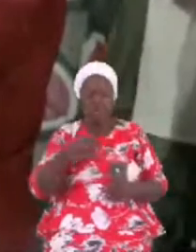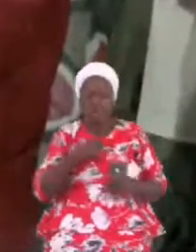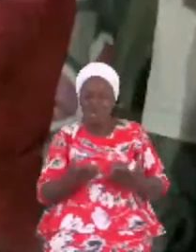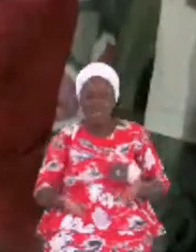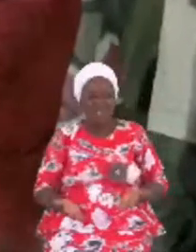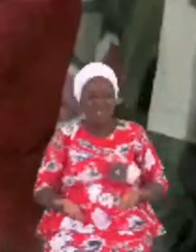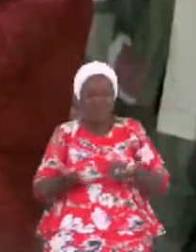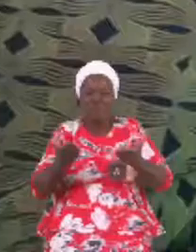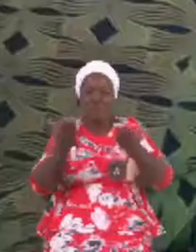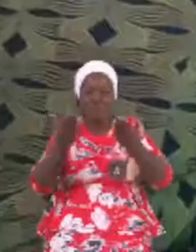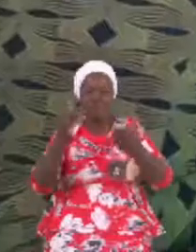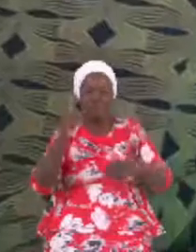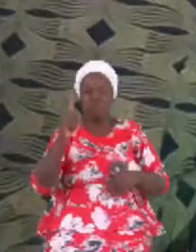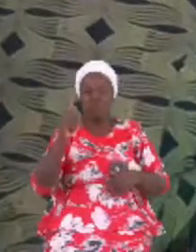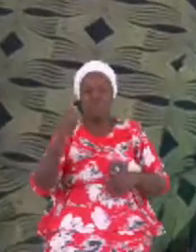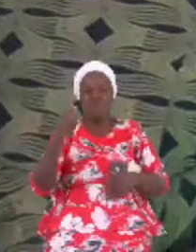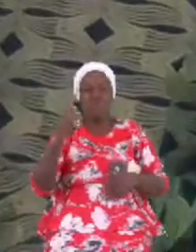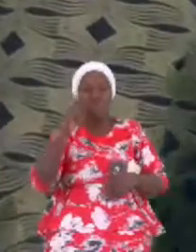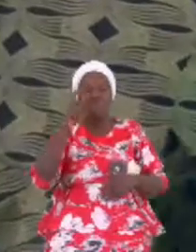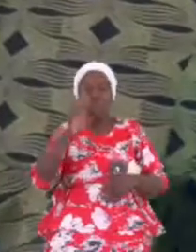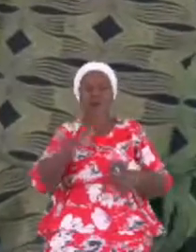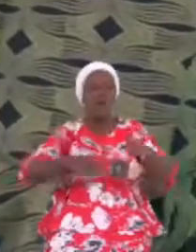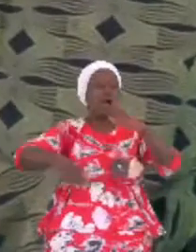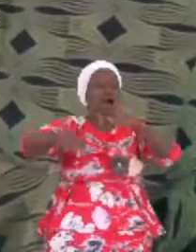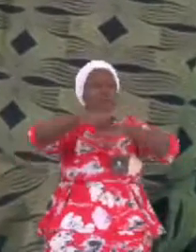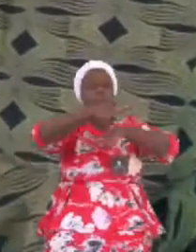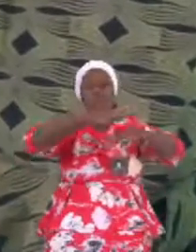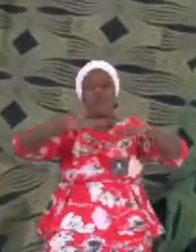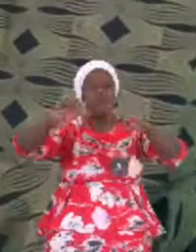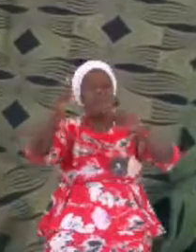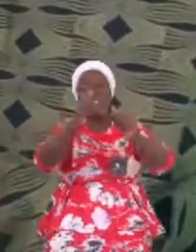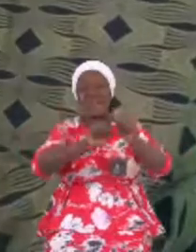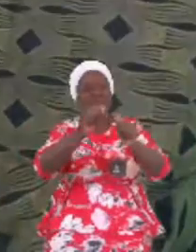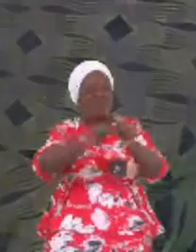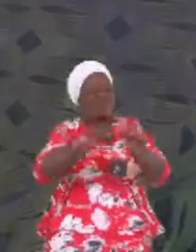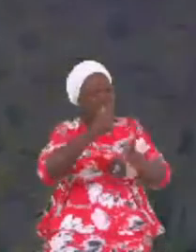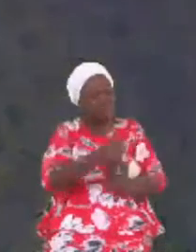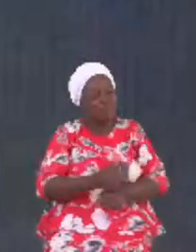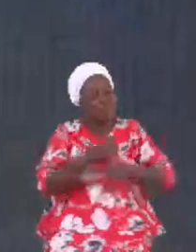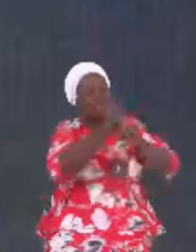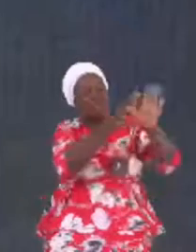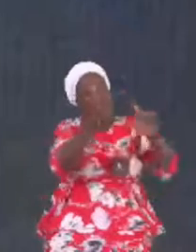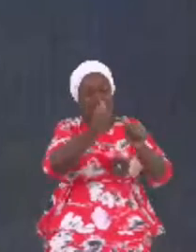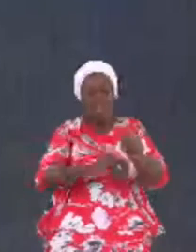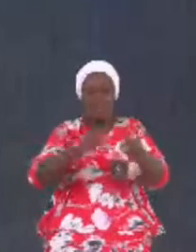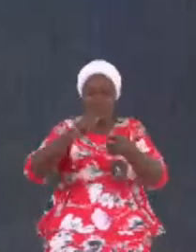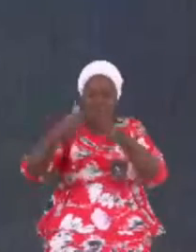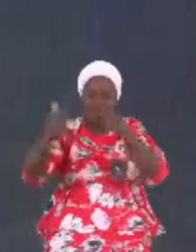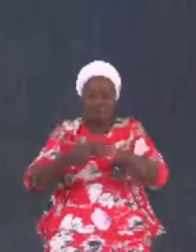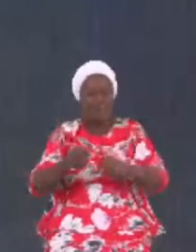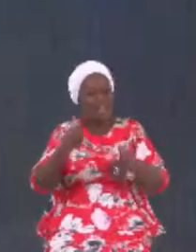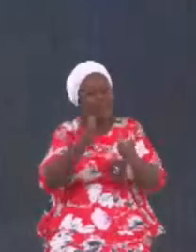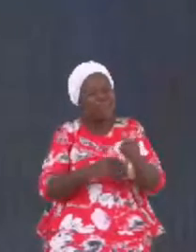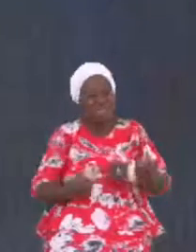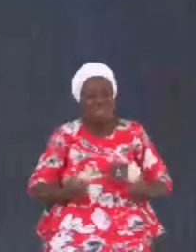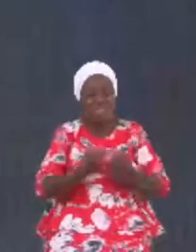Nous t'exaltons. Tu es au-dessus de toute montagne, de tout problème, de tout